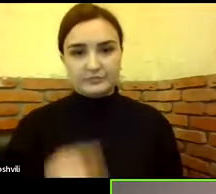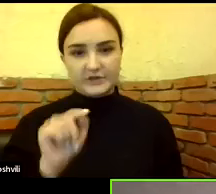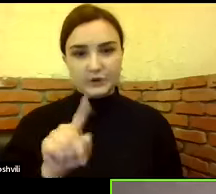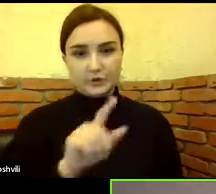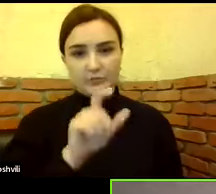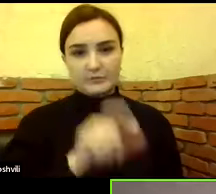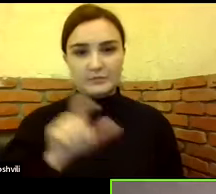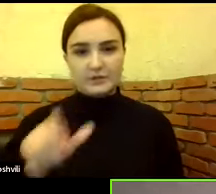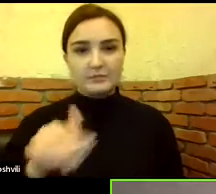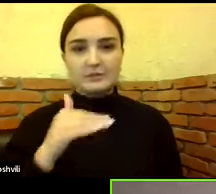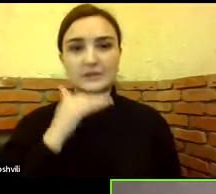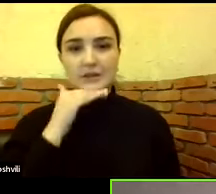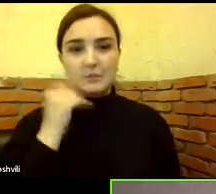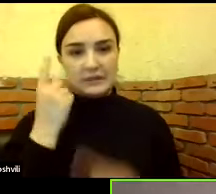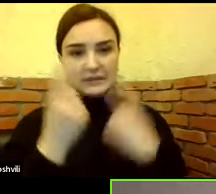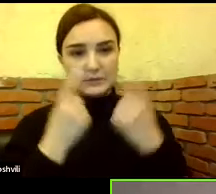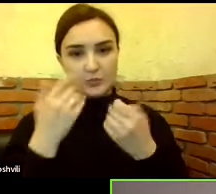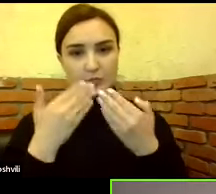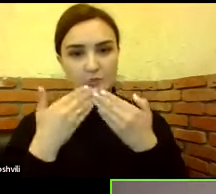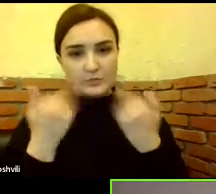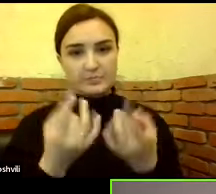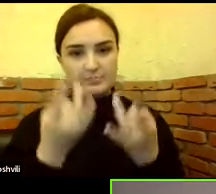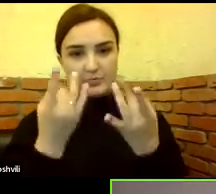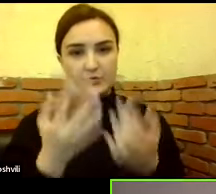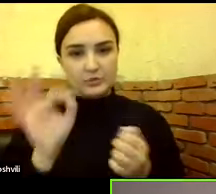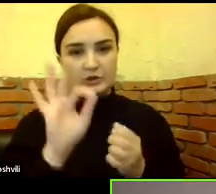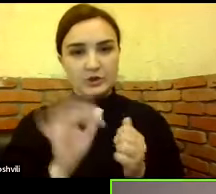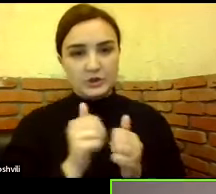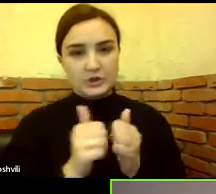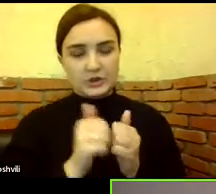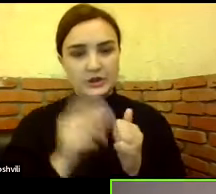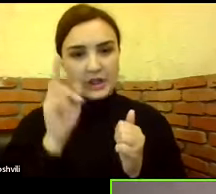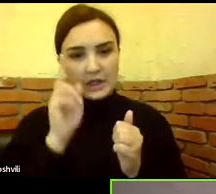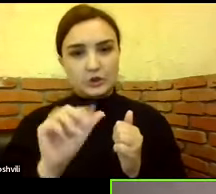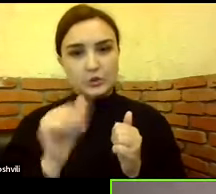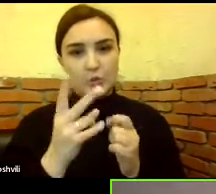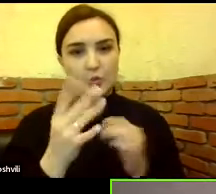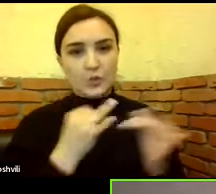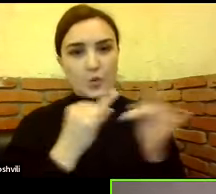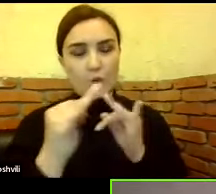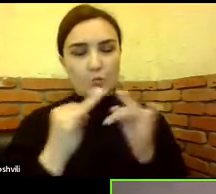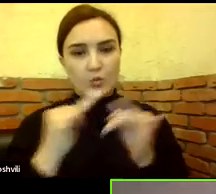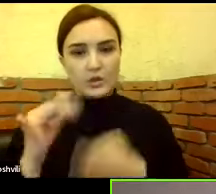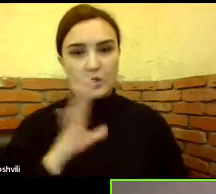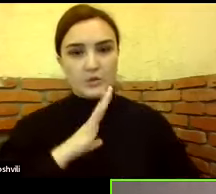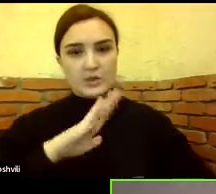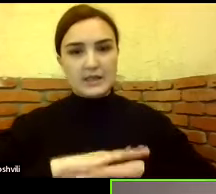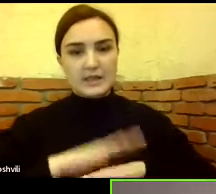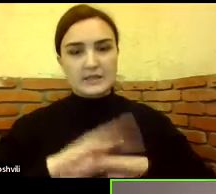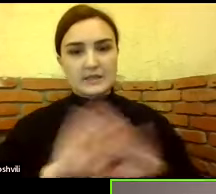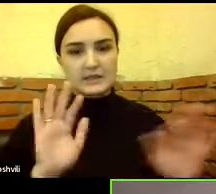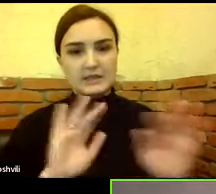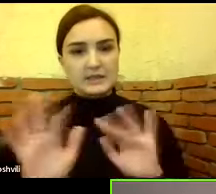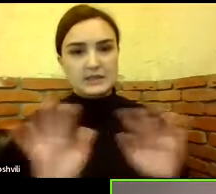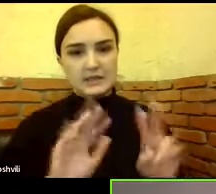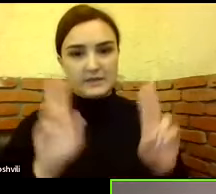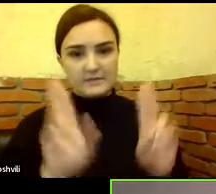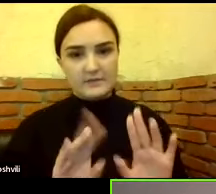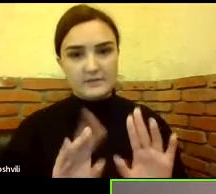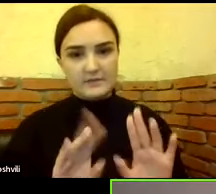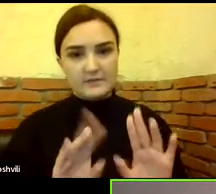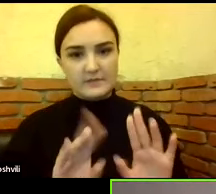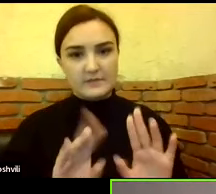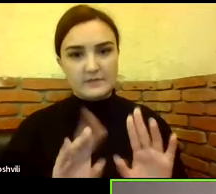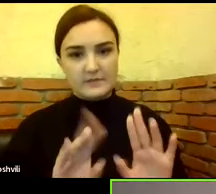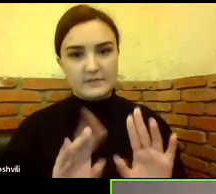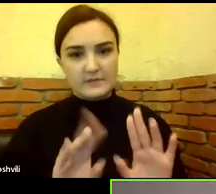აქვს საკმარისი ინფორმაცია და ხშირად უბრალოდ არ იციან როგორი კომუნიკაცია უნდა ქონდეს რაღაცა ქცევის წესები თითქოს რა რა შეიძლება რომ თქვა